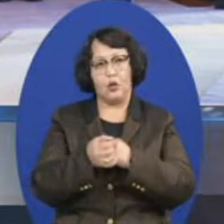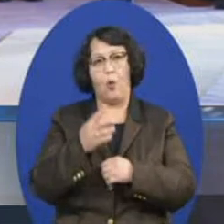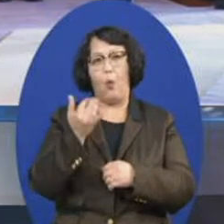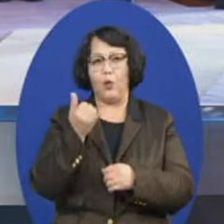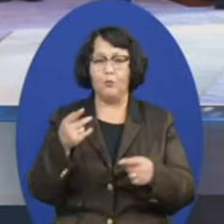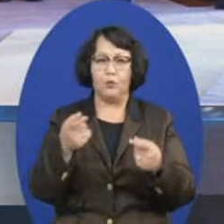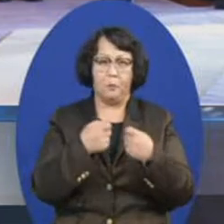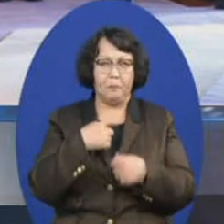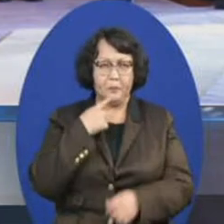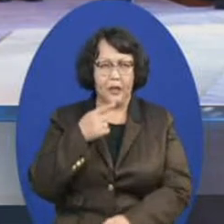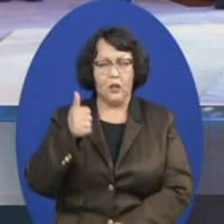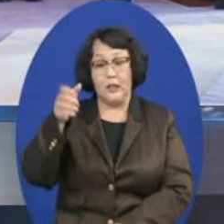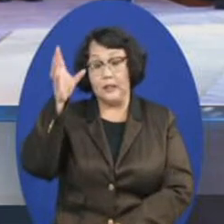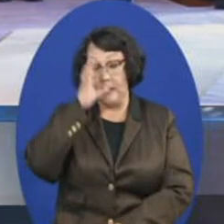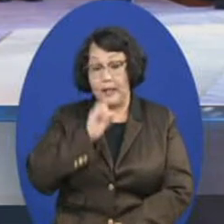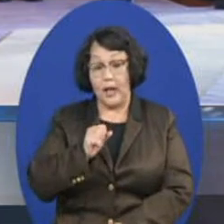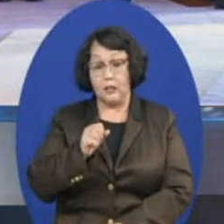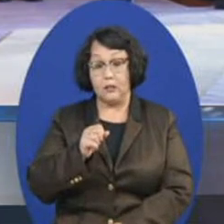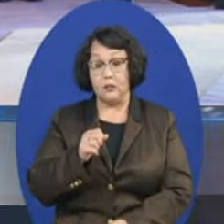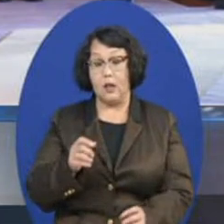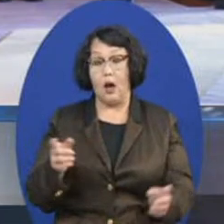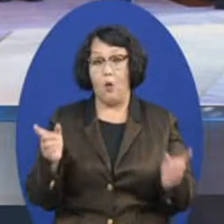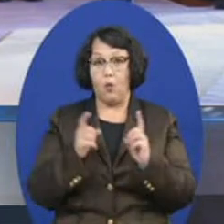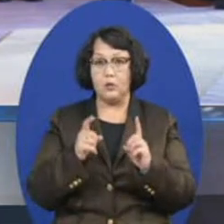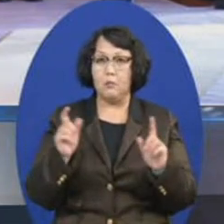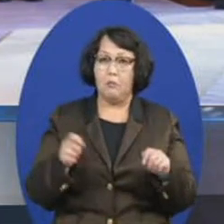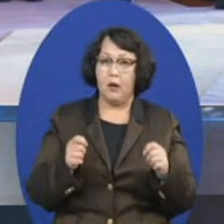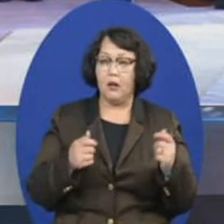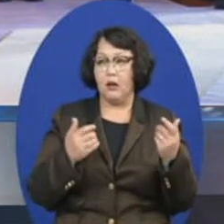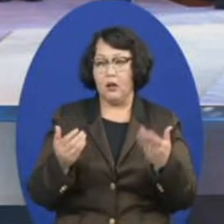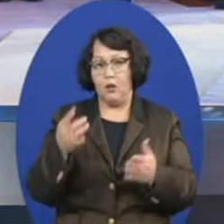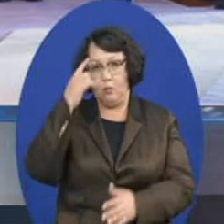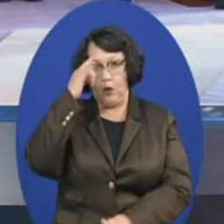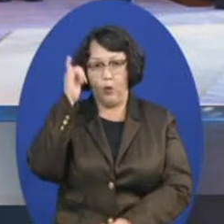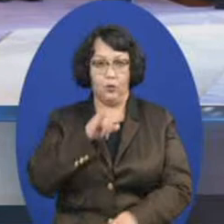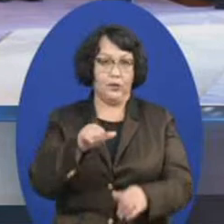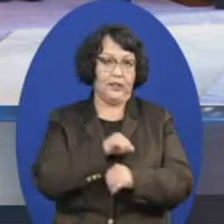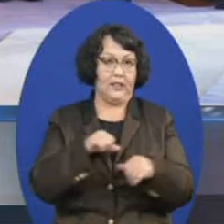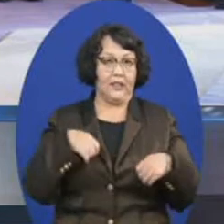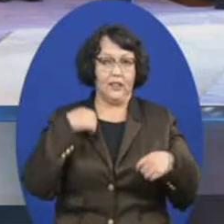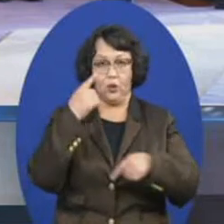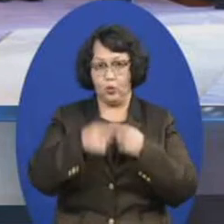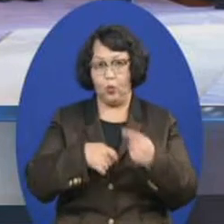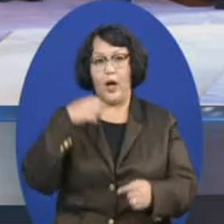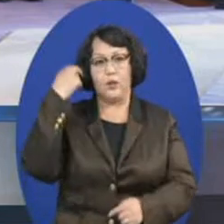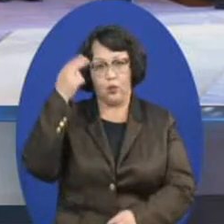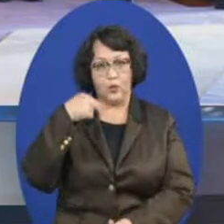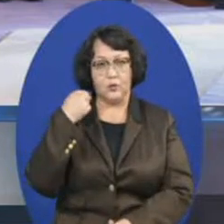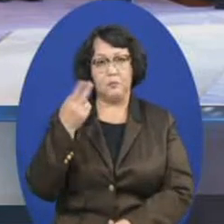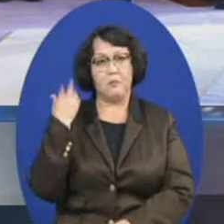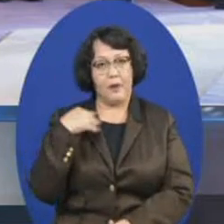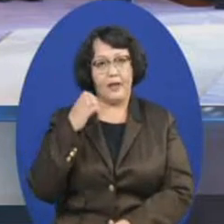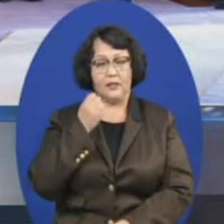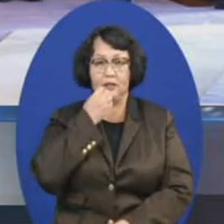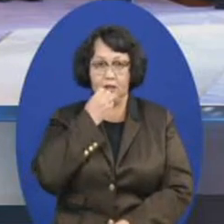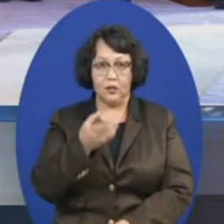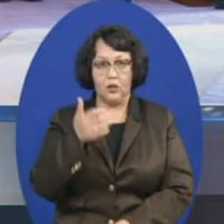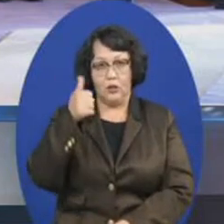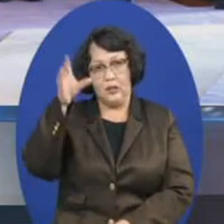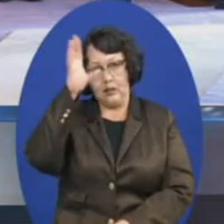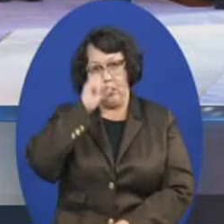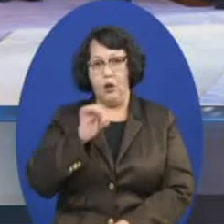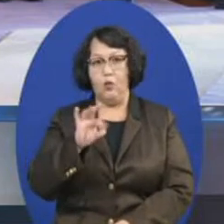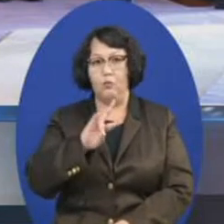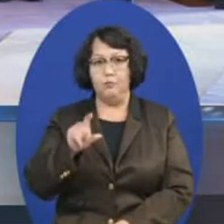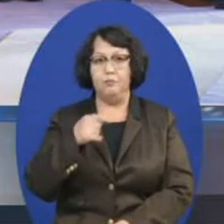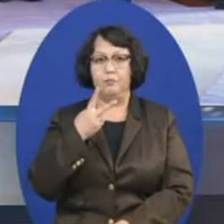Цогжаахлын Эзэн хаан Монгол Улсын ерөнхийлөгчидтэй уулзаж байгаадаа баяртайгаа илэрхийлээд Монгол орон ард түмний талаарх дурсамжаа хуваалцсан байна. Ерөнхий